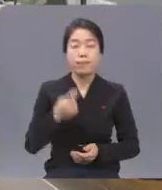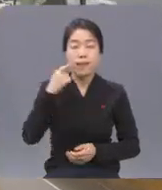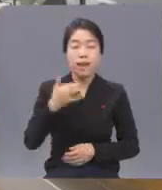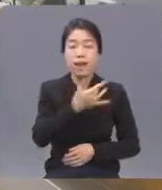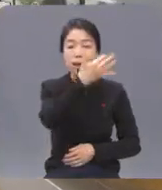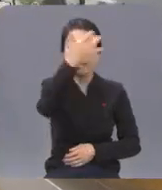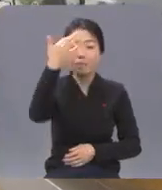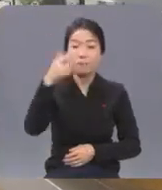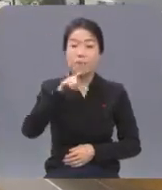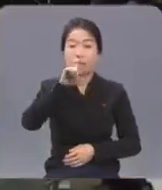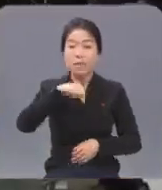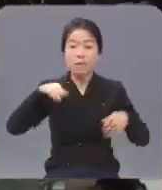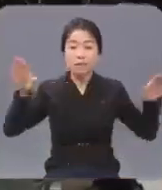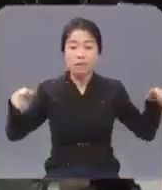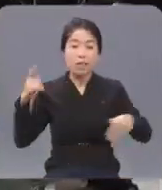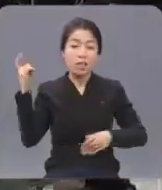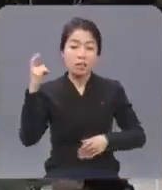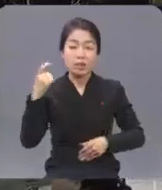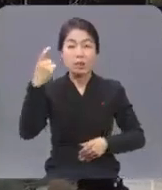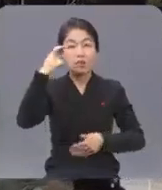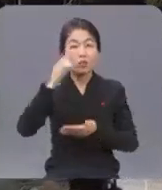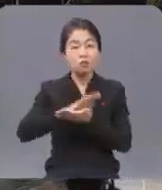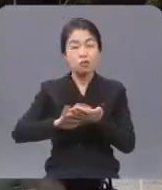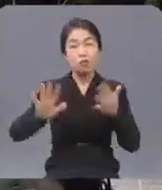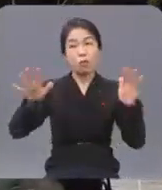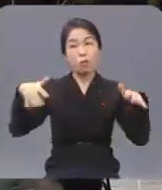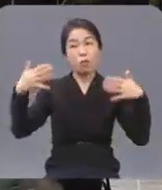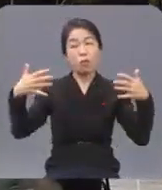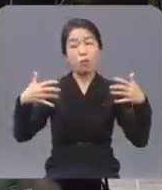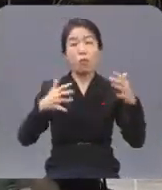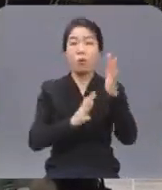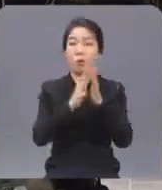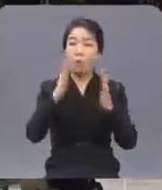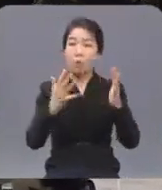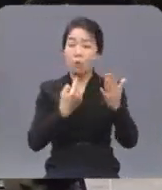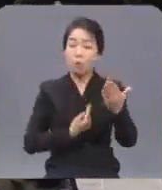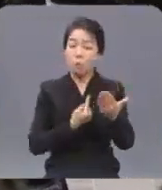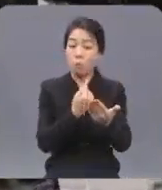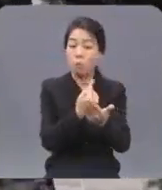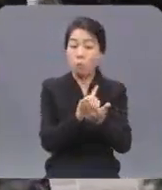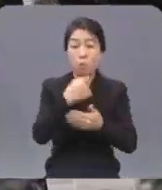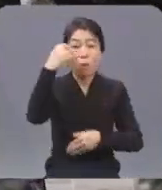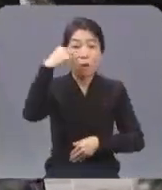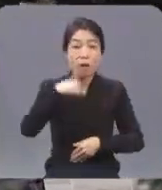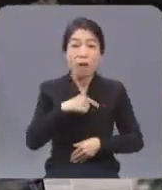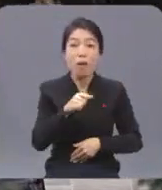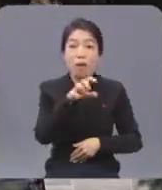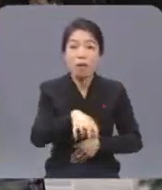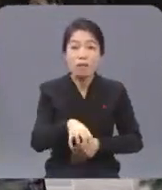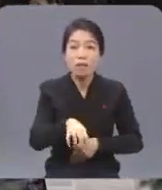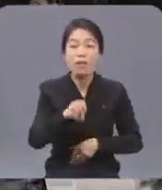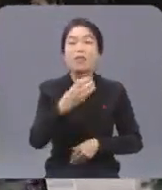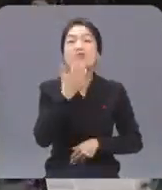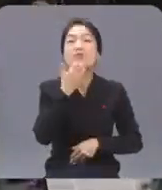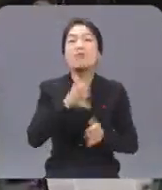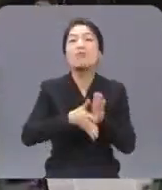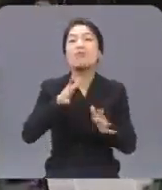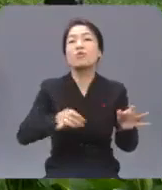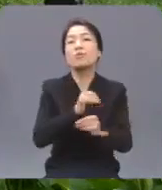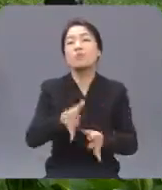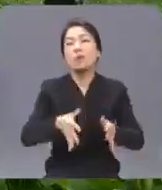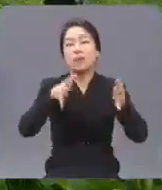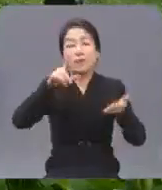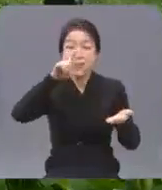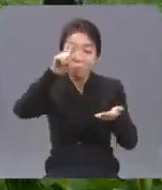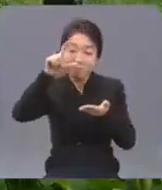아름다운 새소리와 청량한 바람, 마치 숲속에 온 듯한 이곳은 서울 도심의 백화점입니다. 사진을 찍고 차를